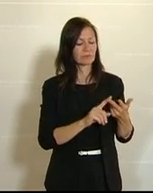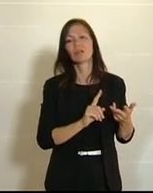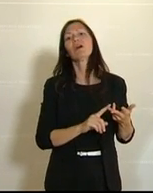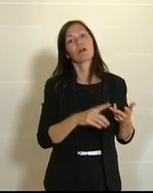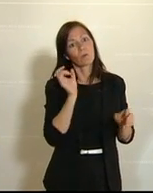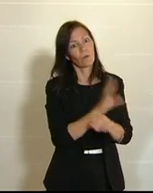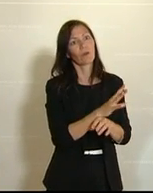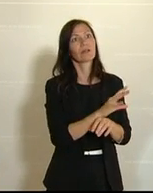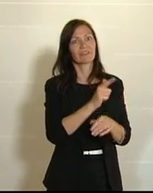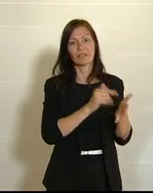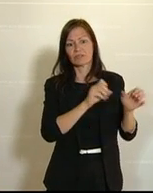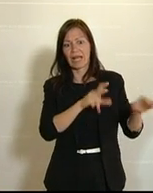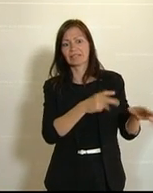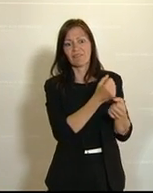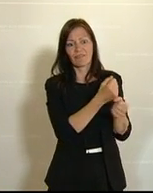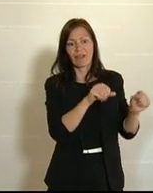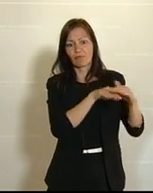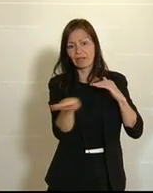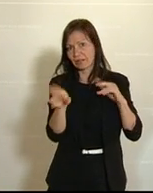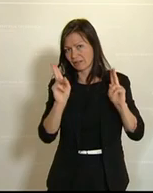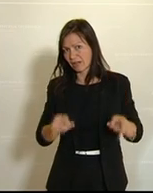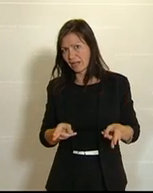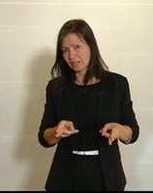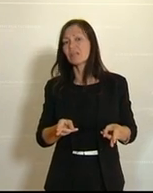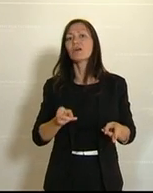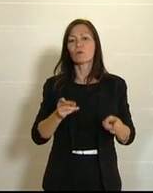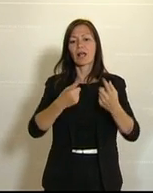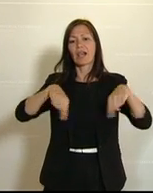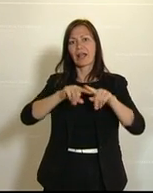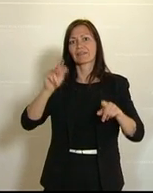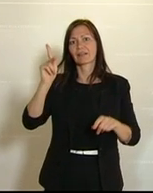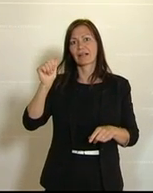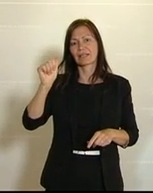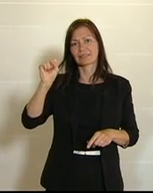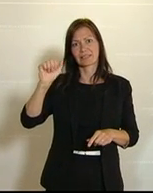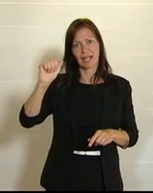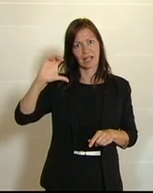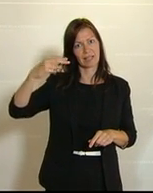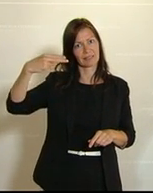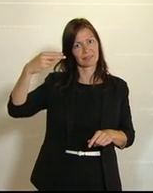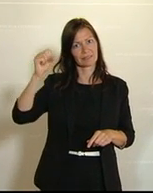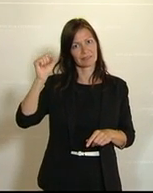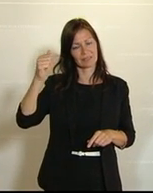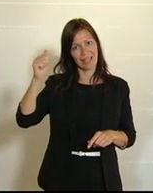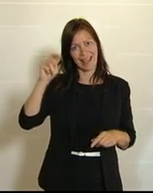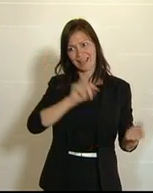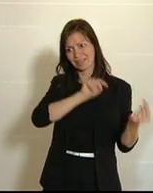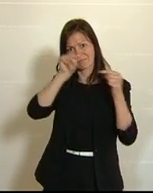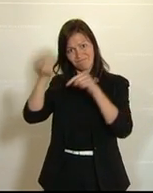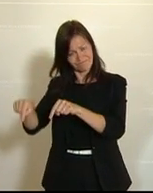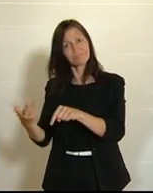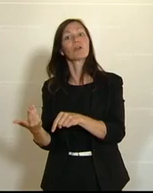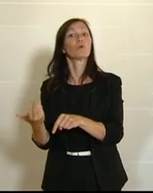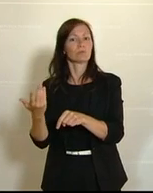nach Kasachstan. Seither hat sie sich zum Ziel gesetzt, die Welt über Chinas Verbrechen gegen